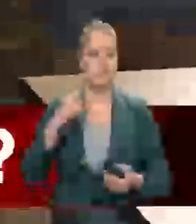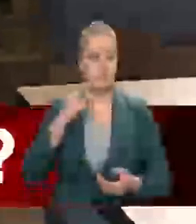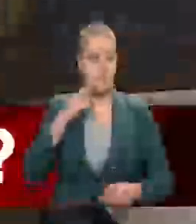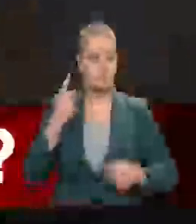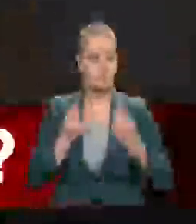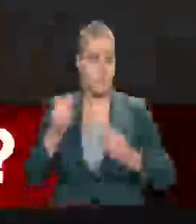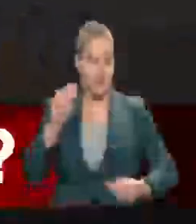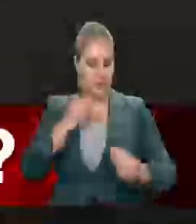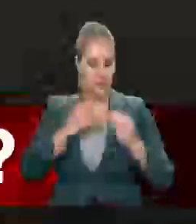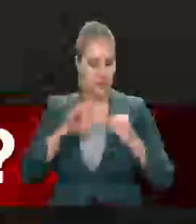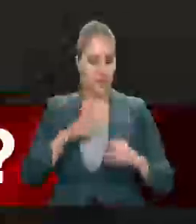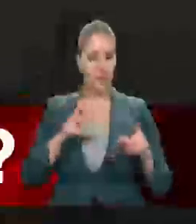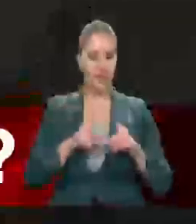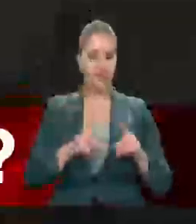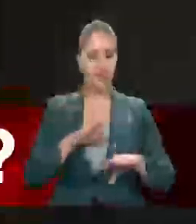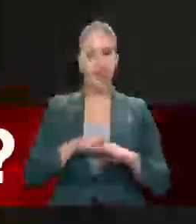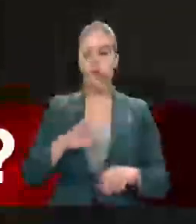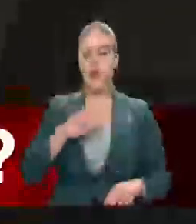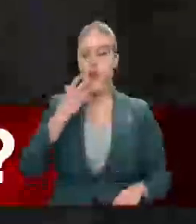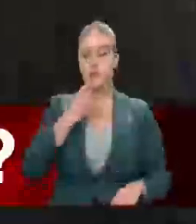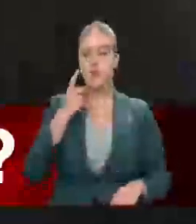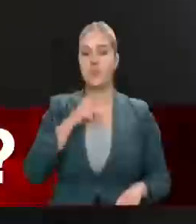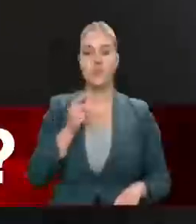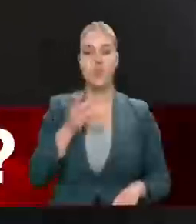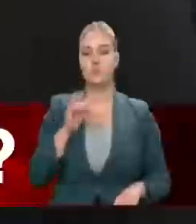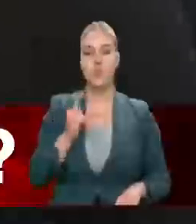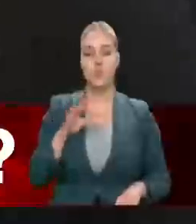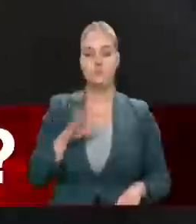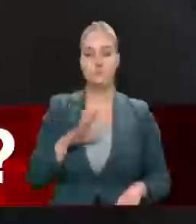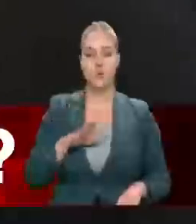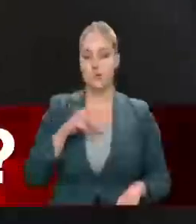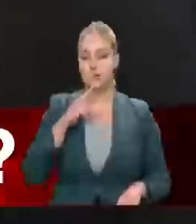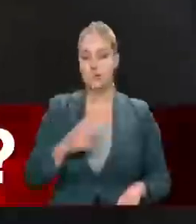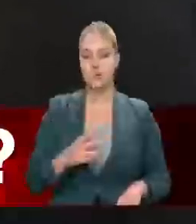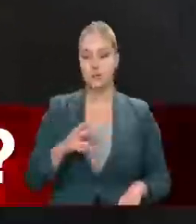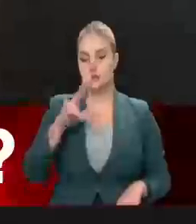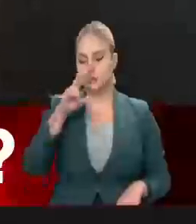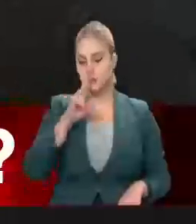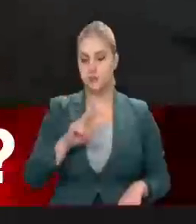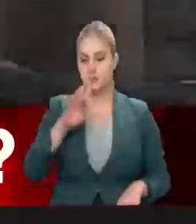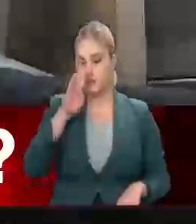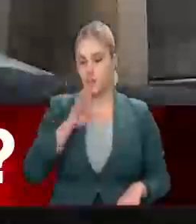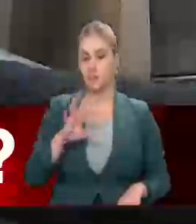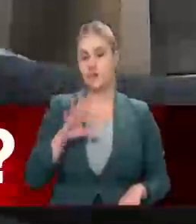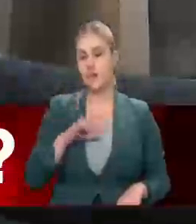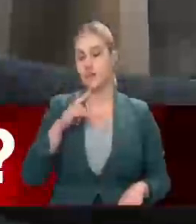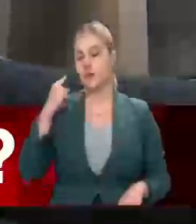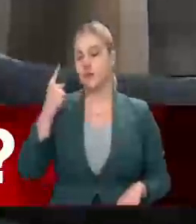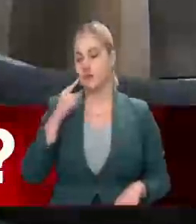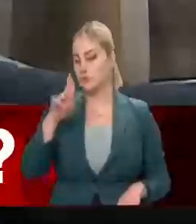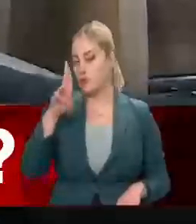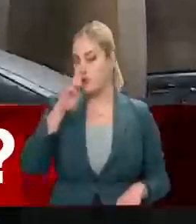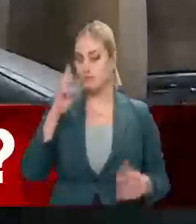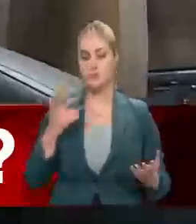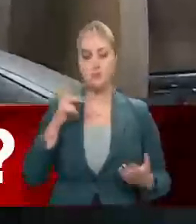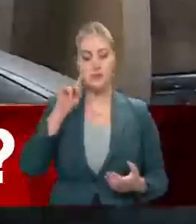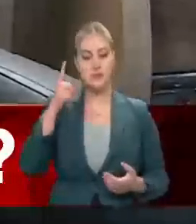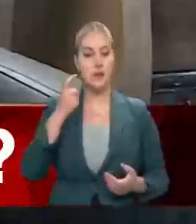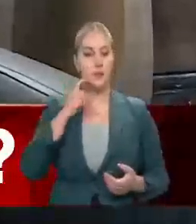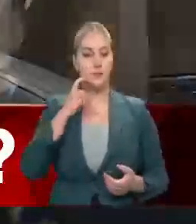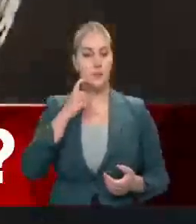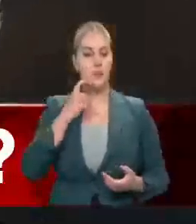de o zaman yapıyorum bu Elmalı tatlının kaç kalorisi vardır desem en az 300-400 var diye düşünüyorum herhalde mesela sadece patates